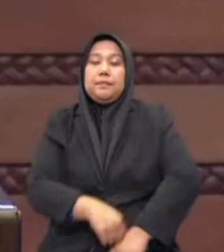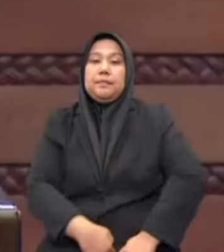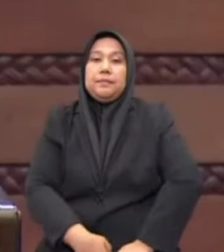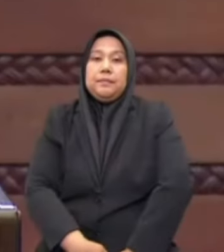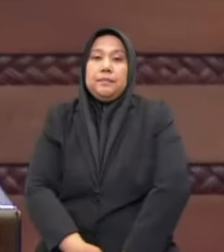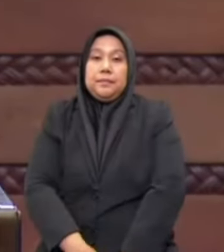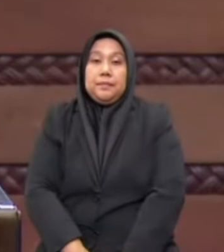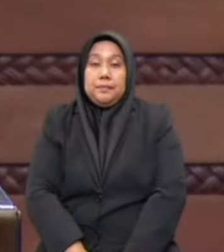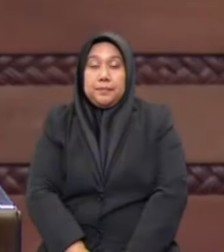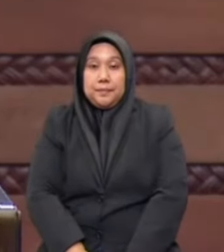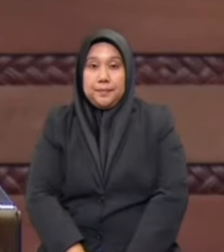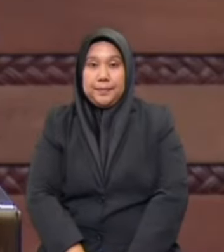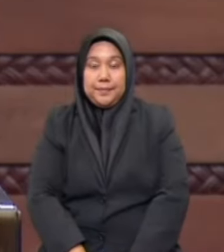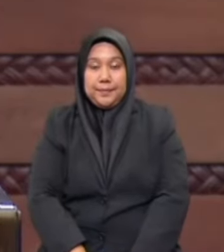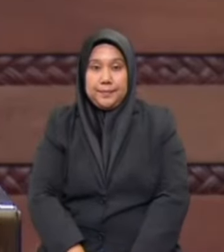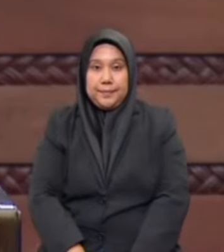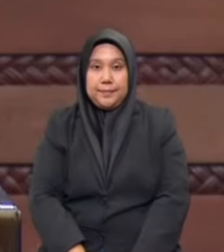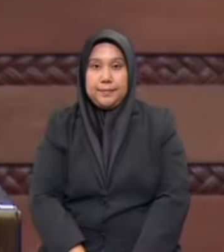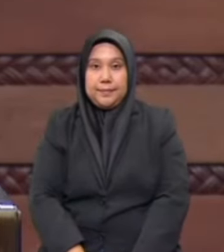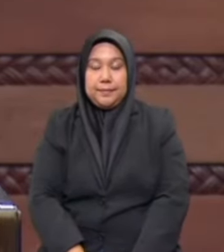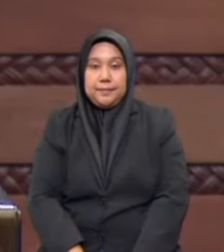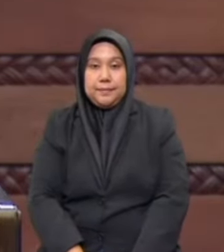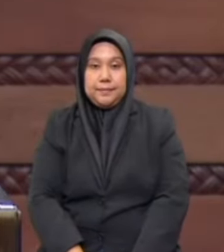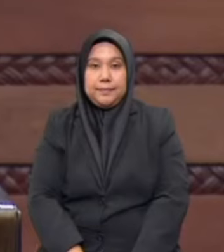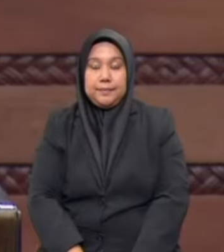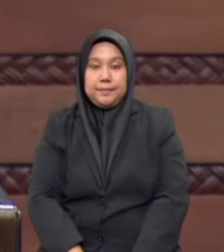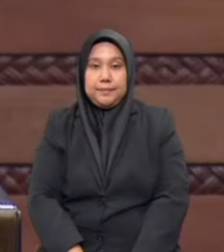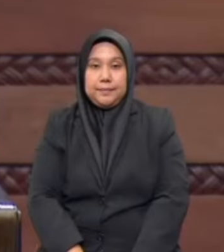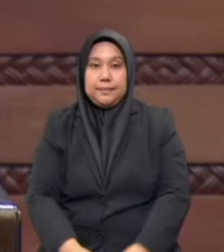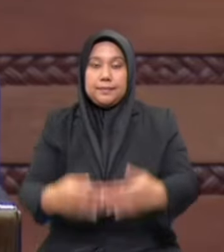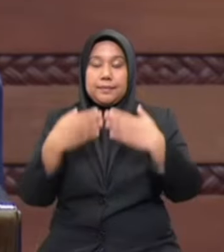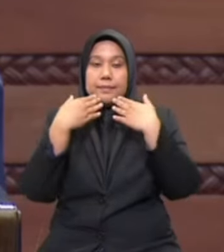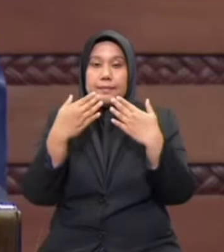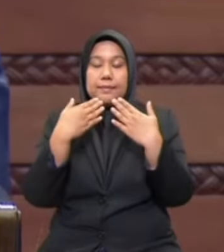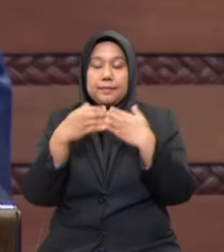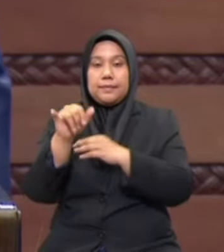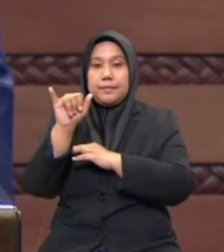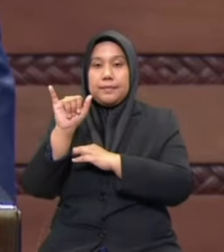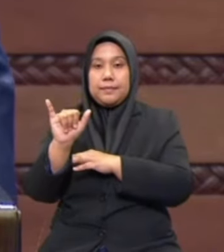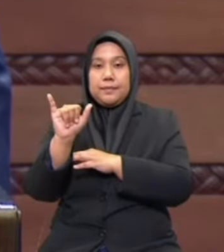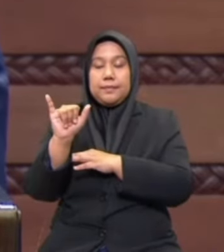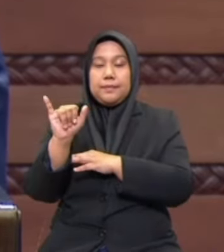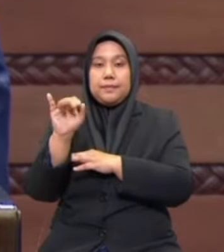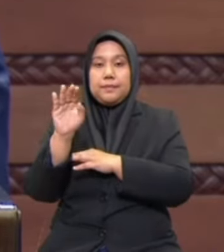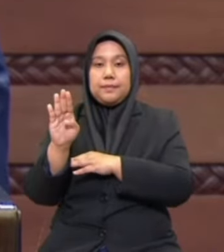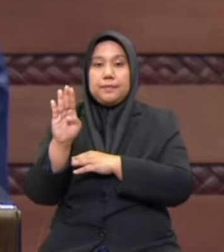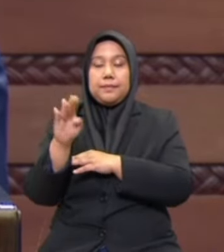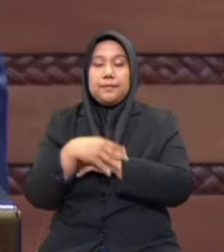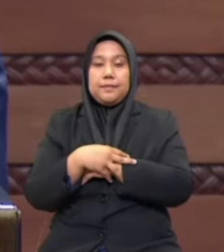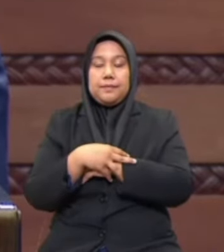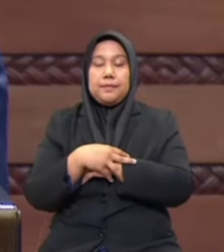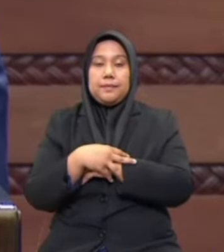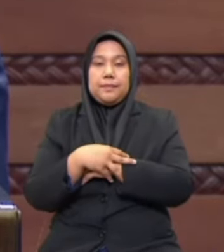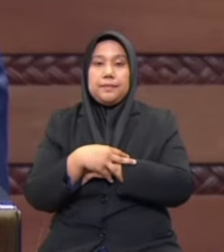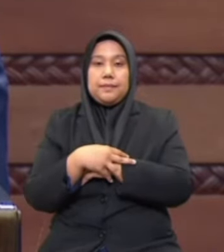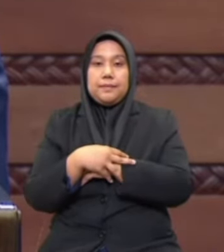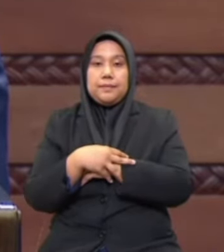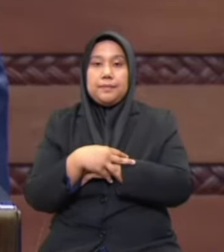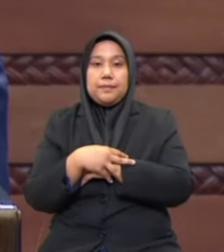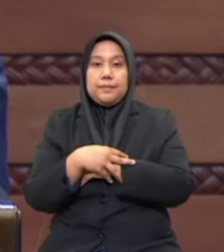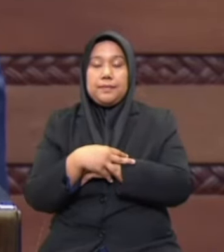menteri Terima kasih yang berhormat yang berhormat dalam